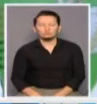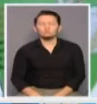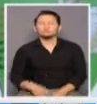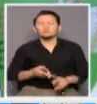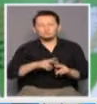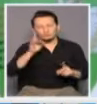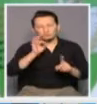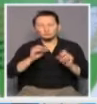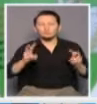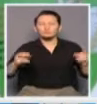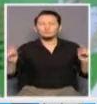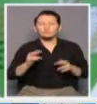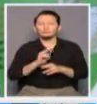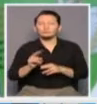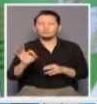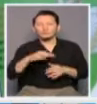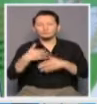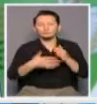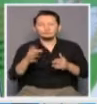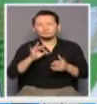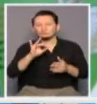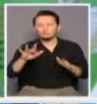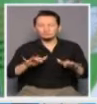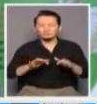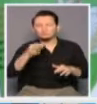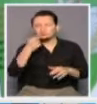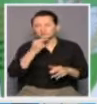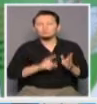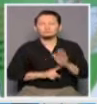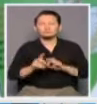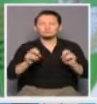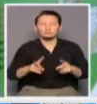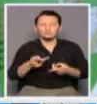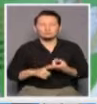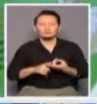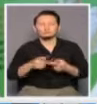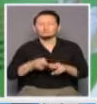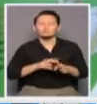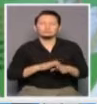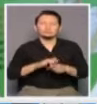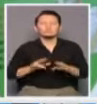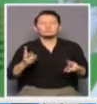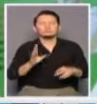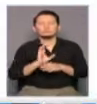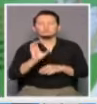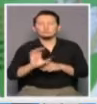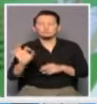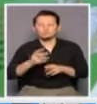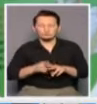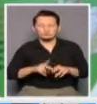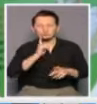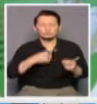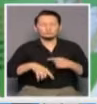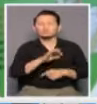Цель организации курсов – развитие IT-технологий и полное овладение иностранными языками согласно посланию президента. Чтобы